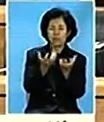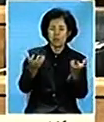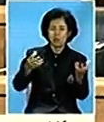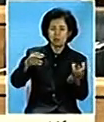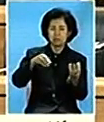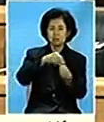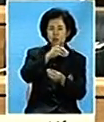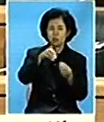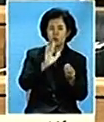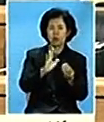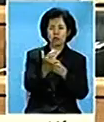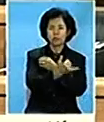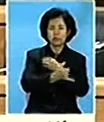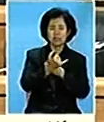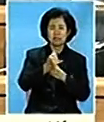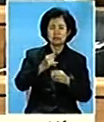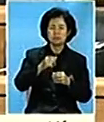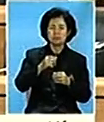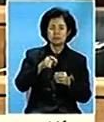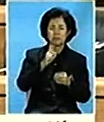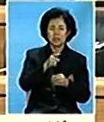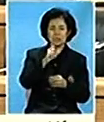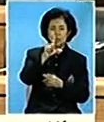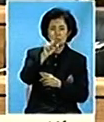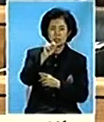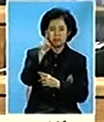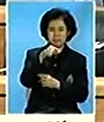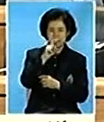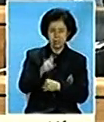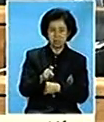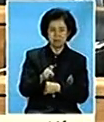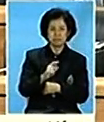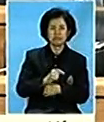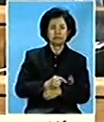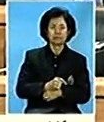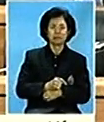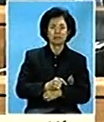ทศคิดเป็นร้อยละ 20% เท่านั้นเองนะ